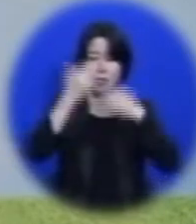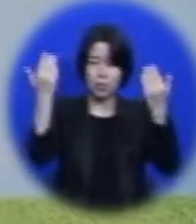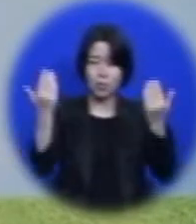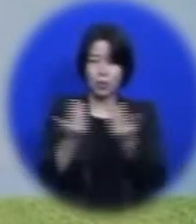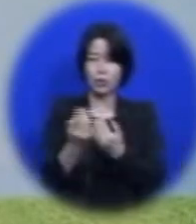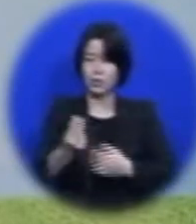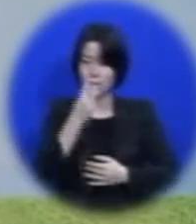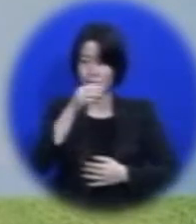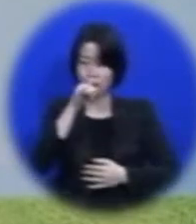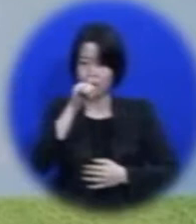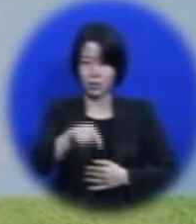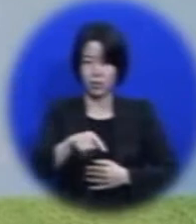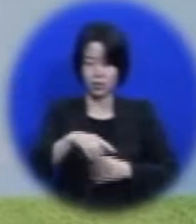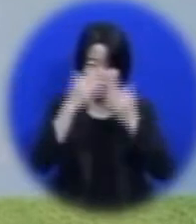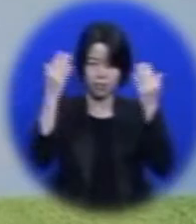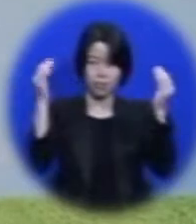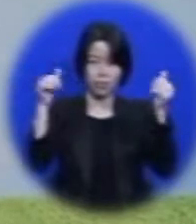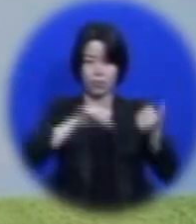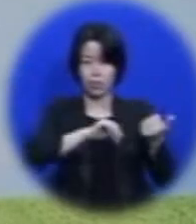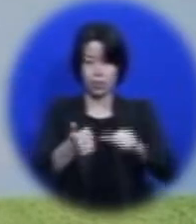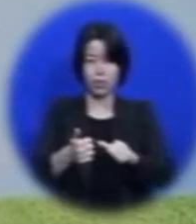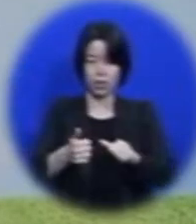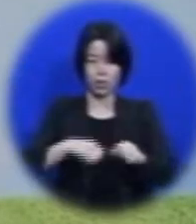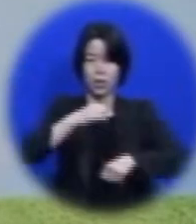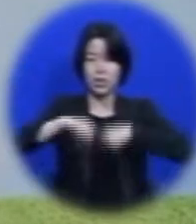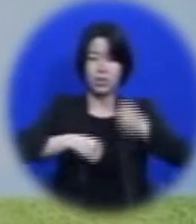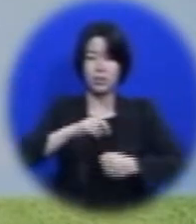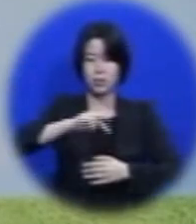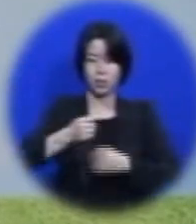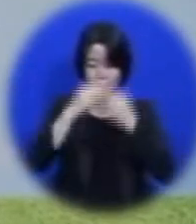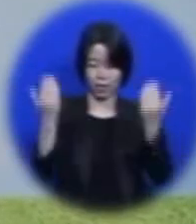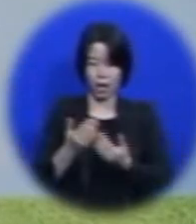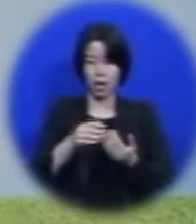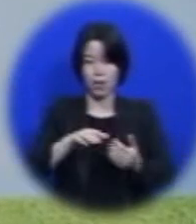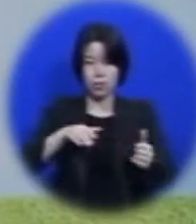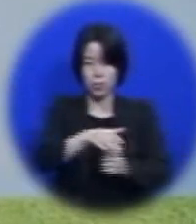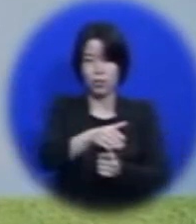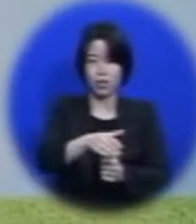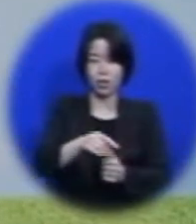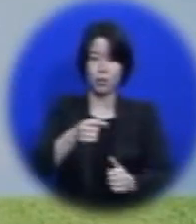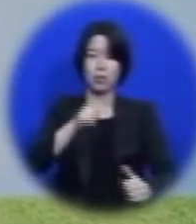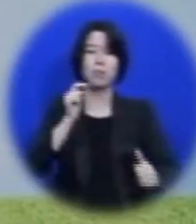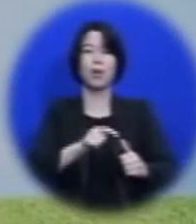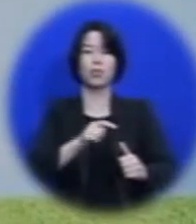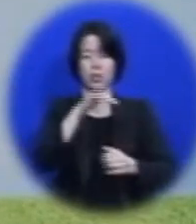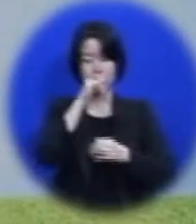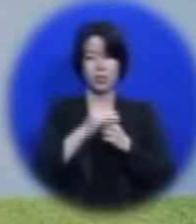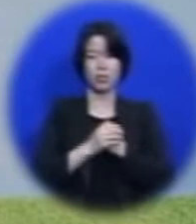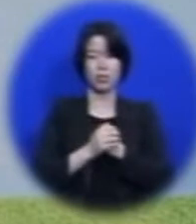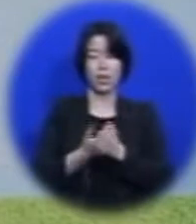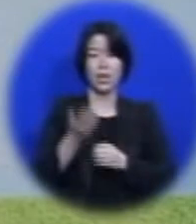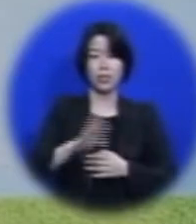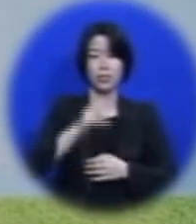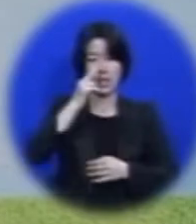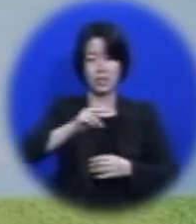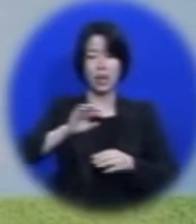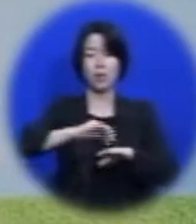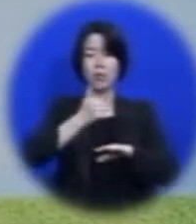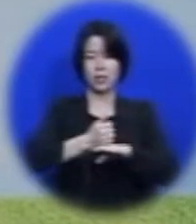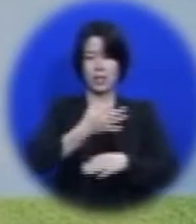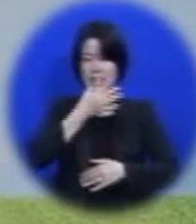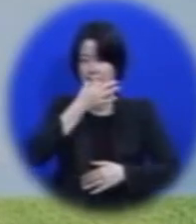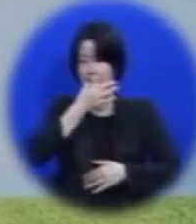살아있는 것들은 다 진멸하라고 짐승까지도 다 죽이라고 그렇게 지시하셨습니다. 그런데 사울 왕은